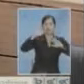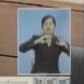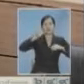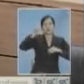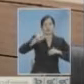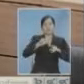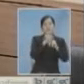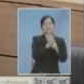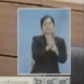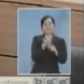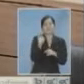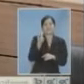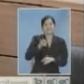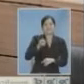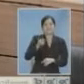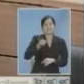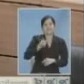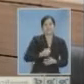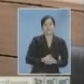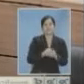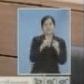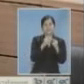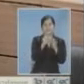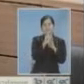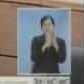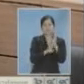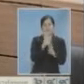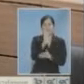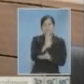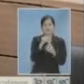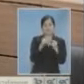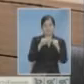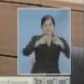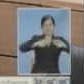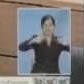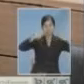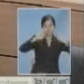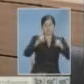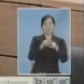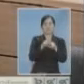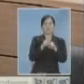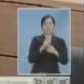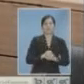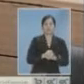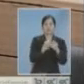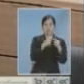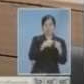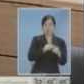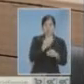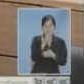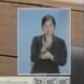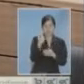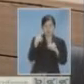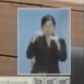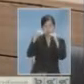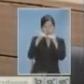แล้วนั่นคือสิ่งที่กลไกของรัฐสภาดำเนินการแต่ว่าต้องให้เขาออกสิทธิ์ออกเสียงนะครับเขา